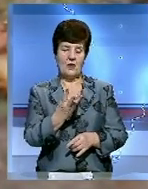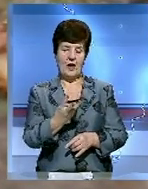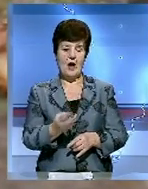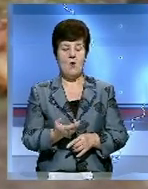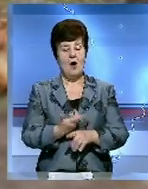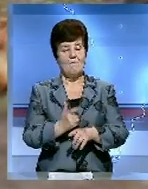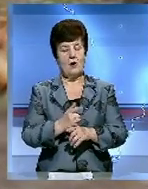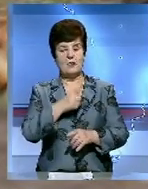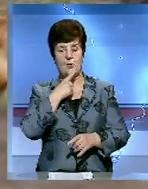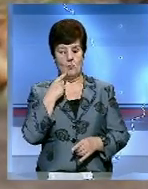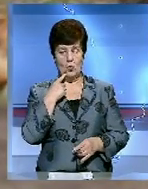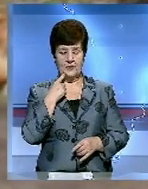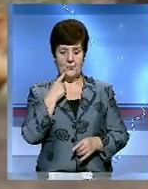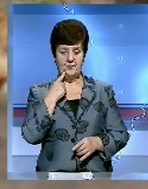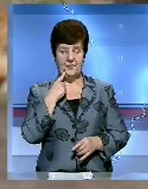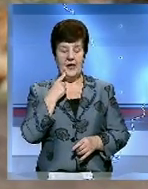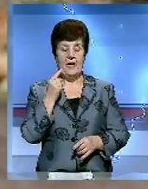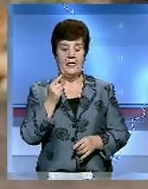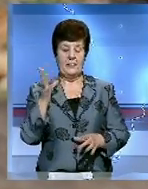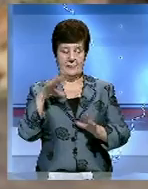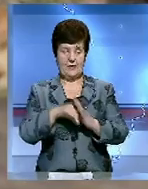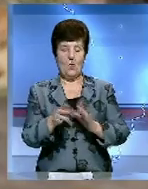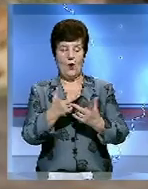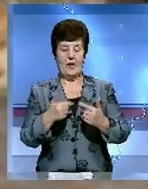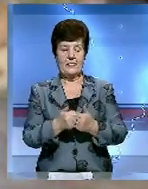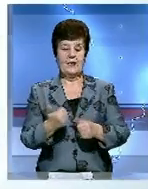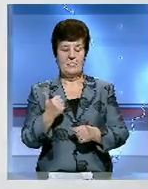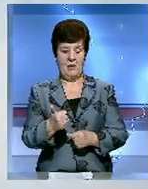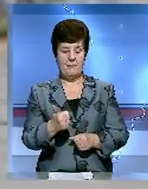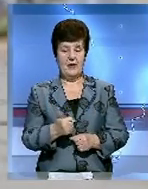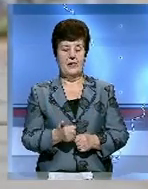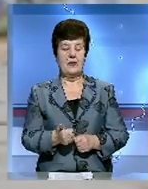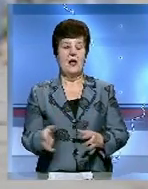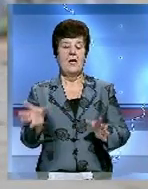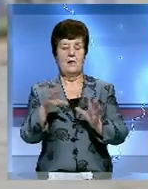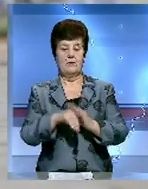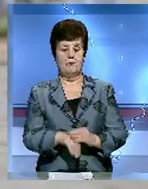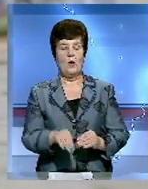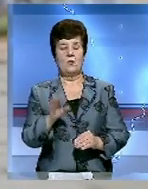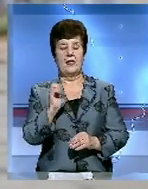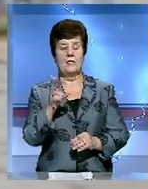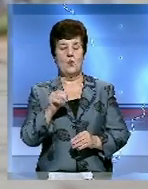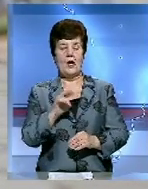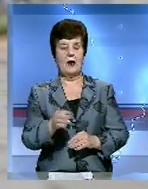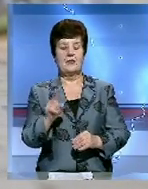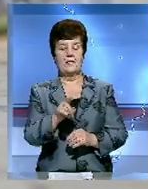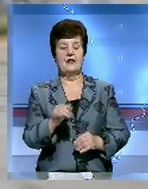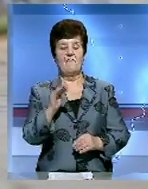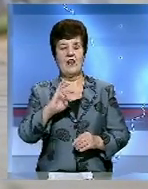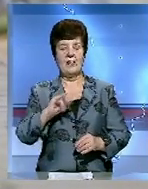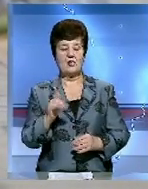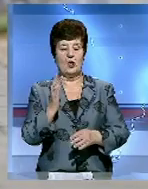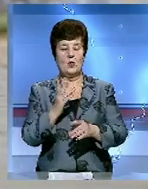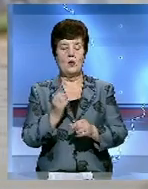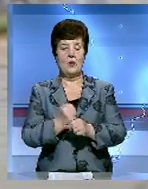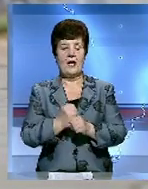mult, s-au organizat mai bine. Împreună cu Eduard, în cadrul Direcției Gospodăriei Comunale Fălești, lucrează alți doi tineri